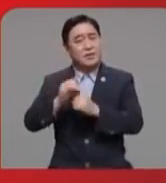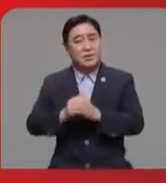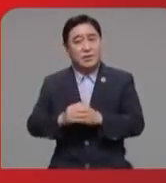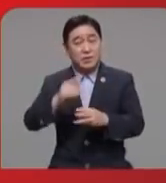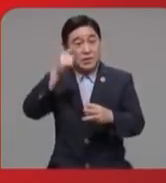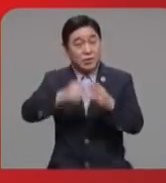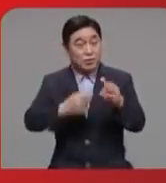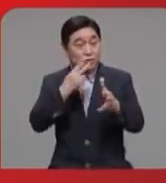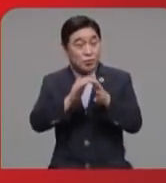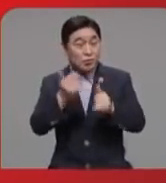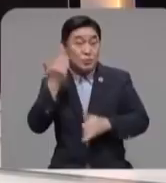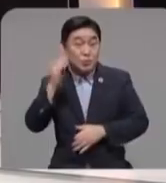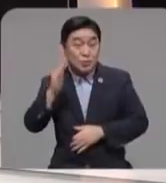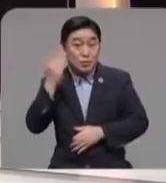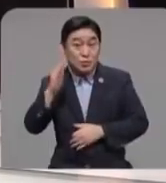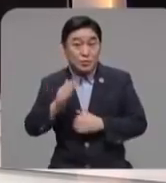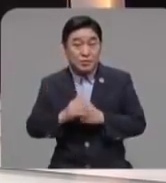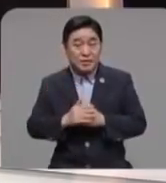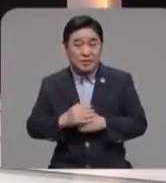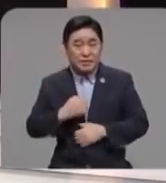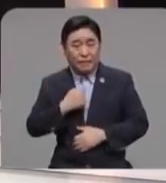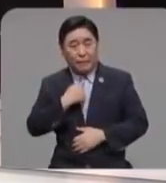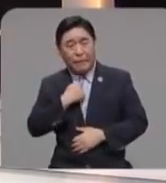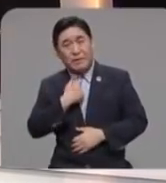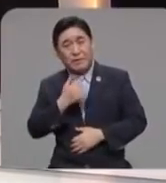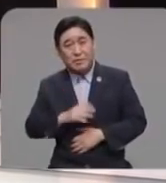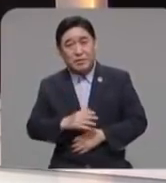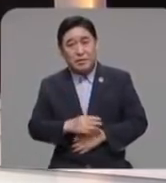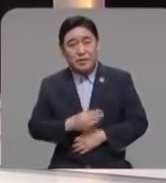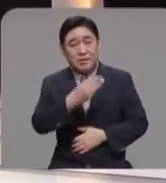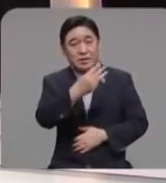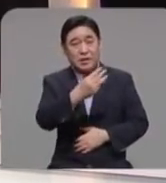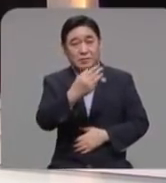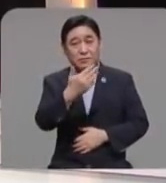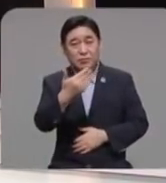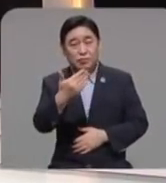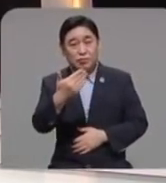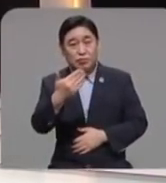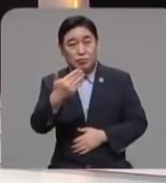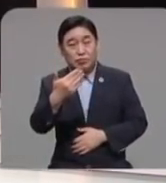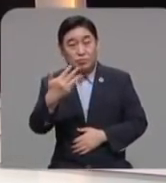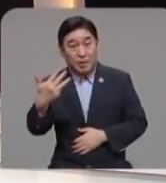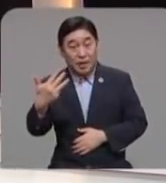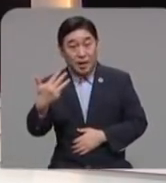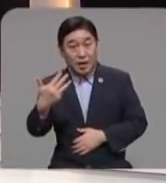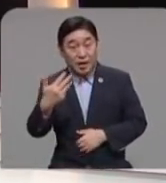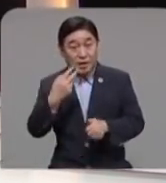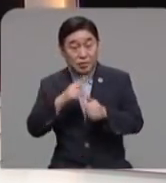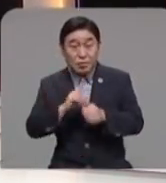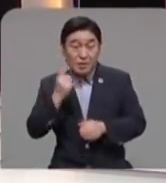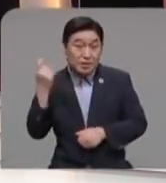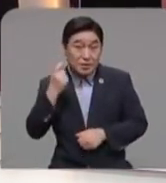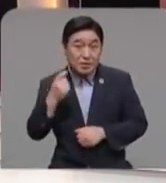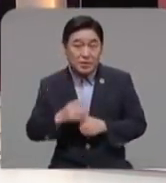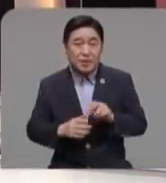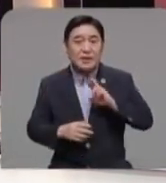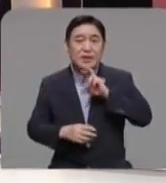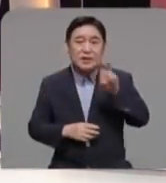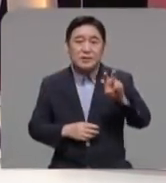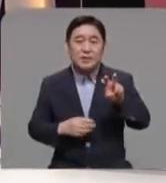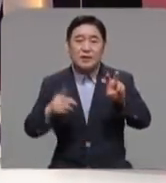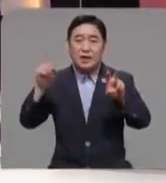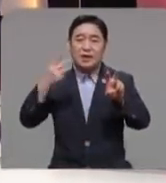윤 후보님 요즘 뭐 내가 참 언짢겠지만 398이라는 후보란 그 이야기 들어보셨죠?